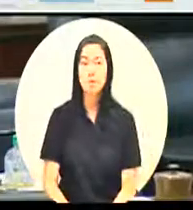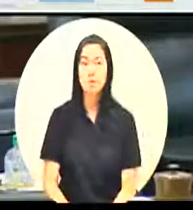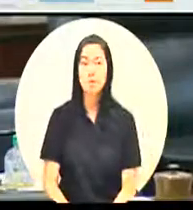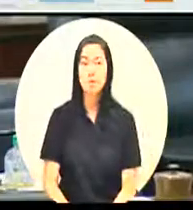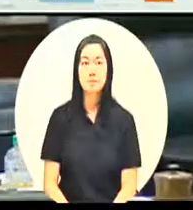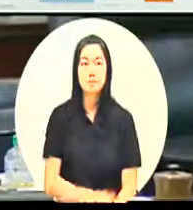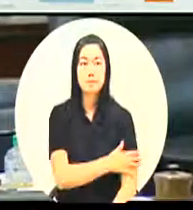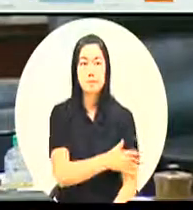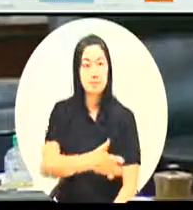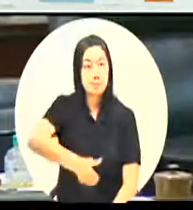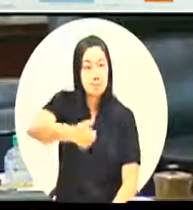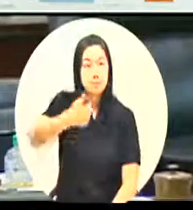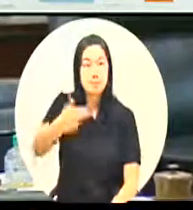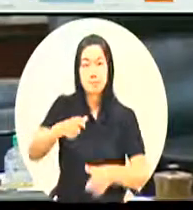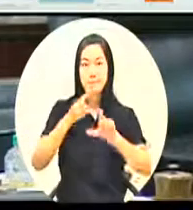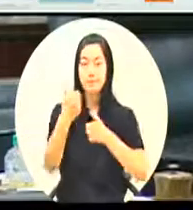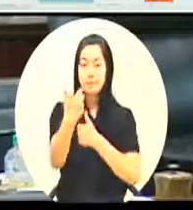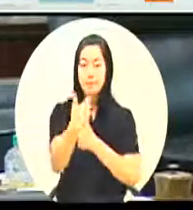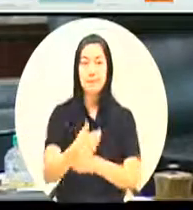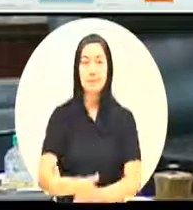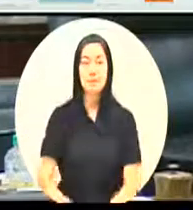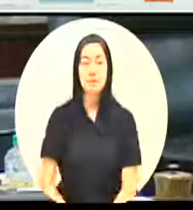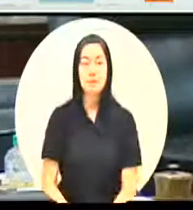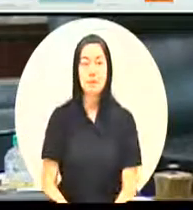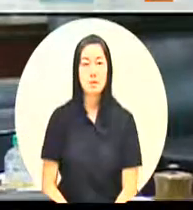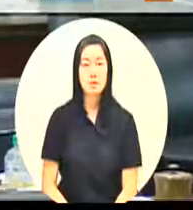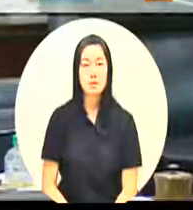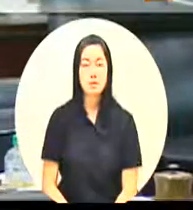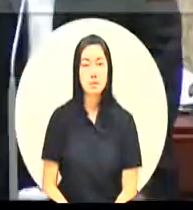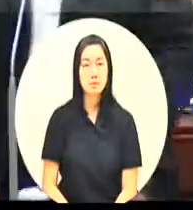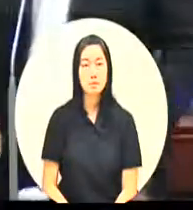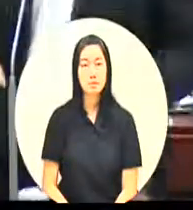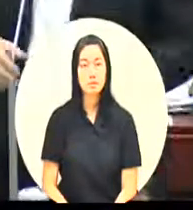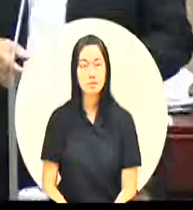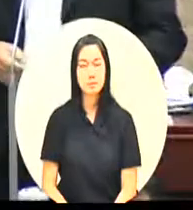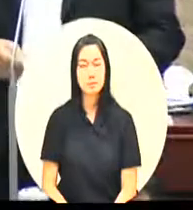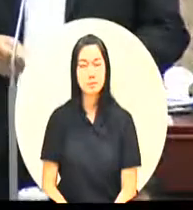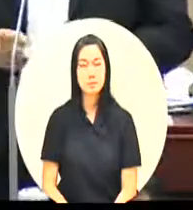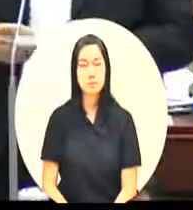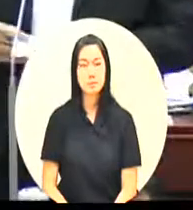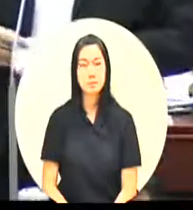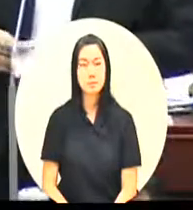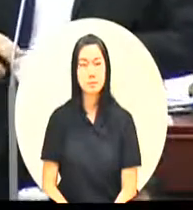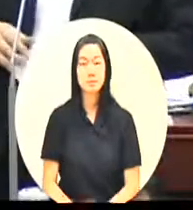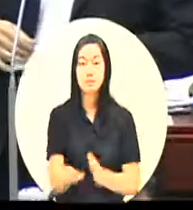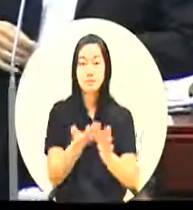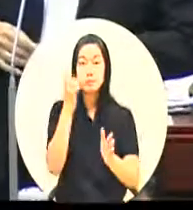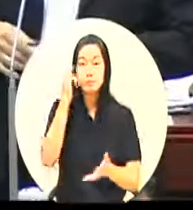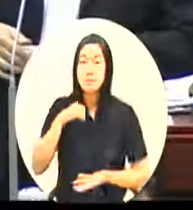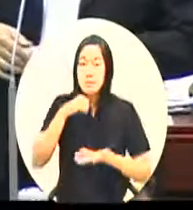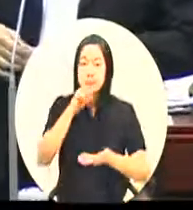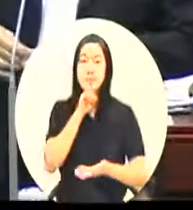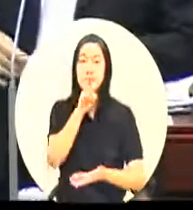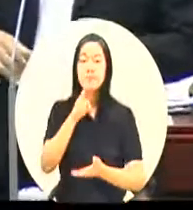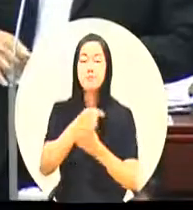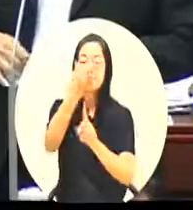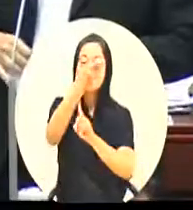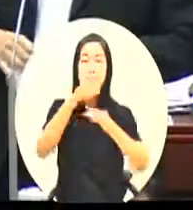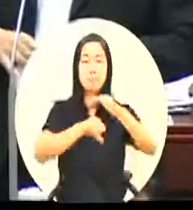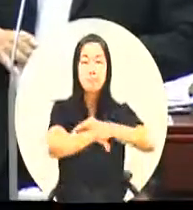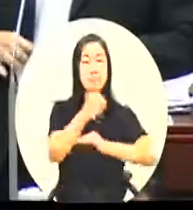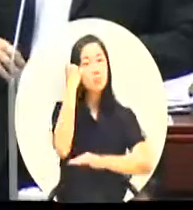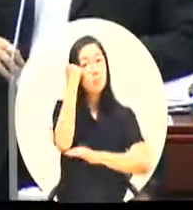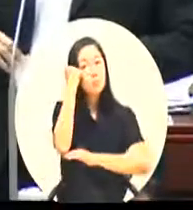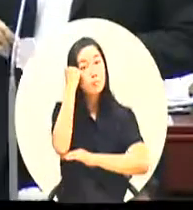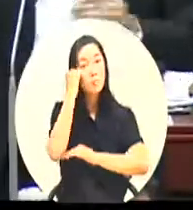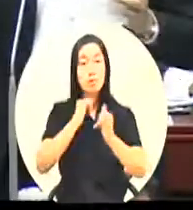请局长回答。 好，谢谢议长，谢谢检议员的关心。 刚才议员特别关心到我们旗津居民怎么进